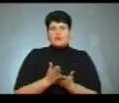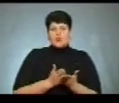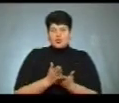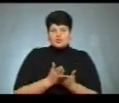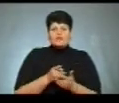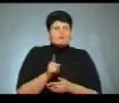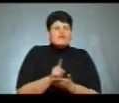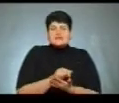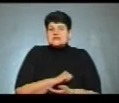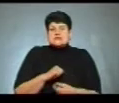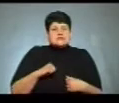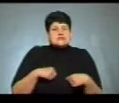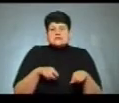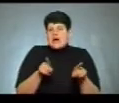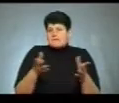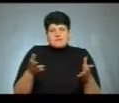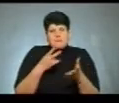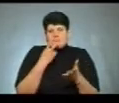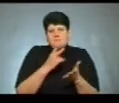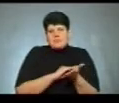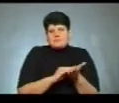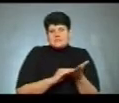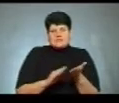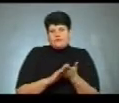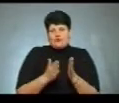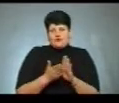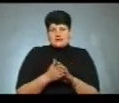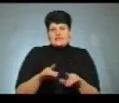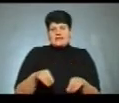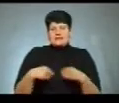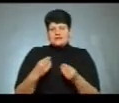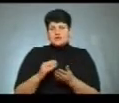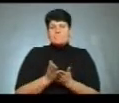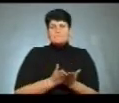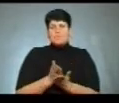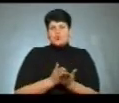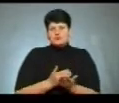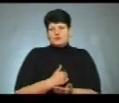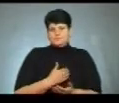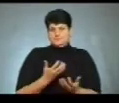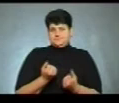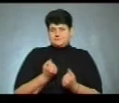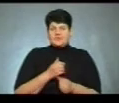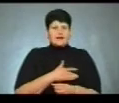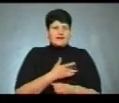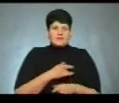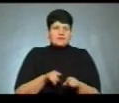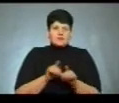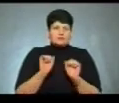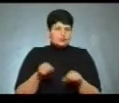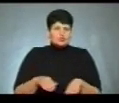ви повинні самі передбачити в угоді з надавачем послуг, власне, тою нянею, якою бажають. Нянею також може бути